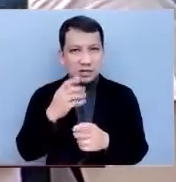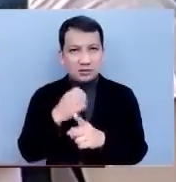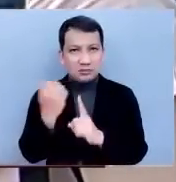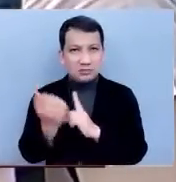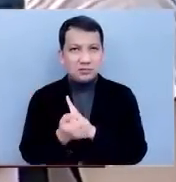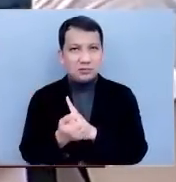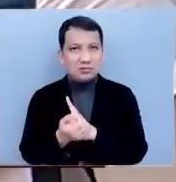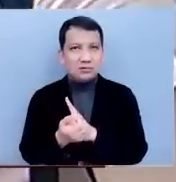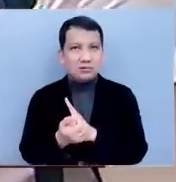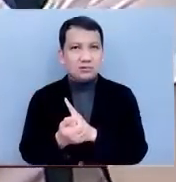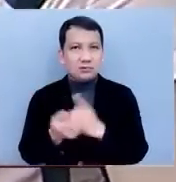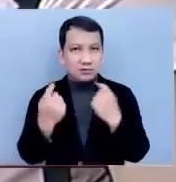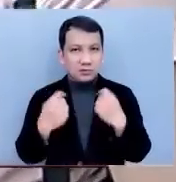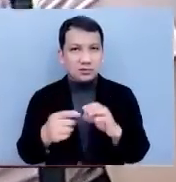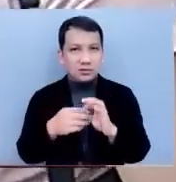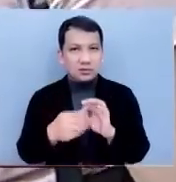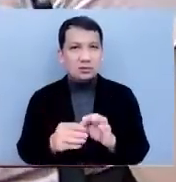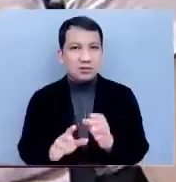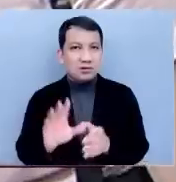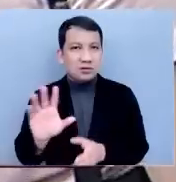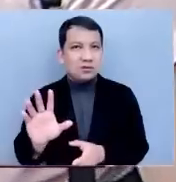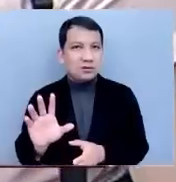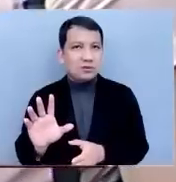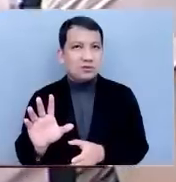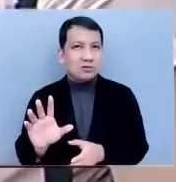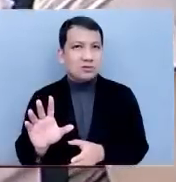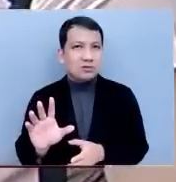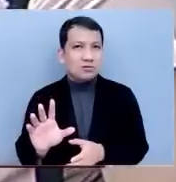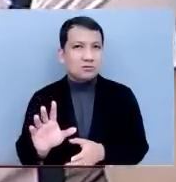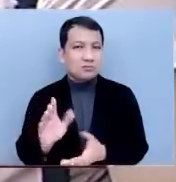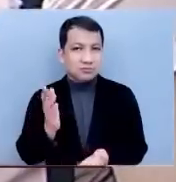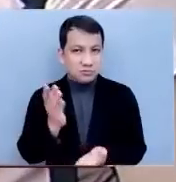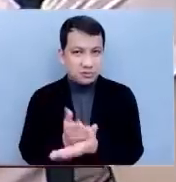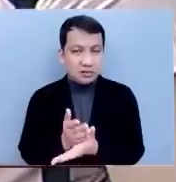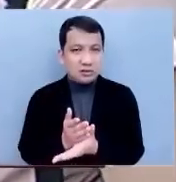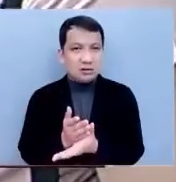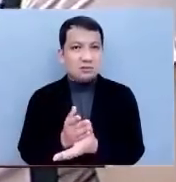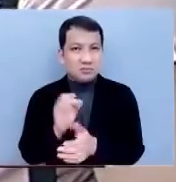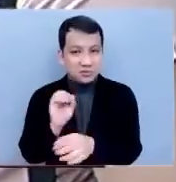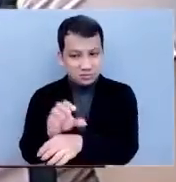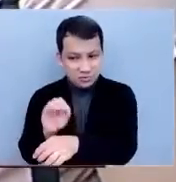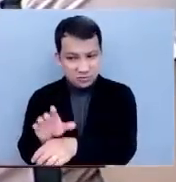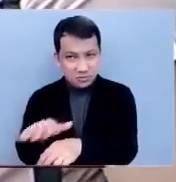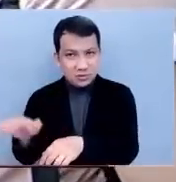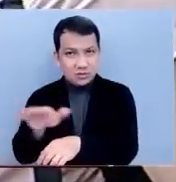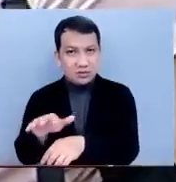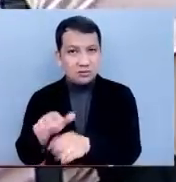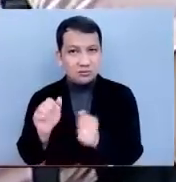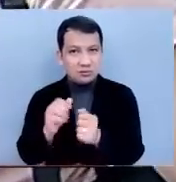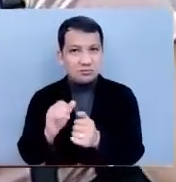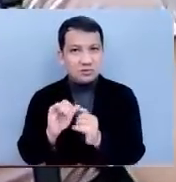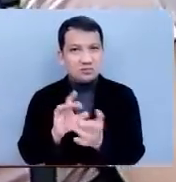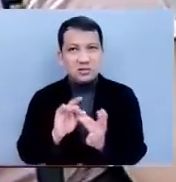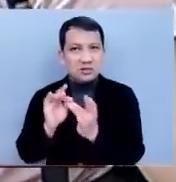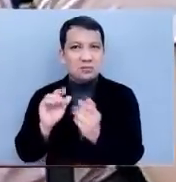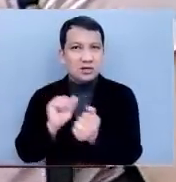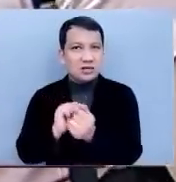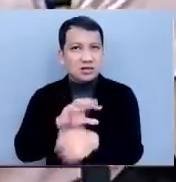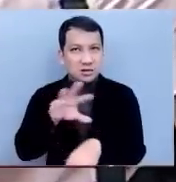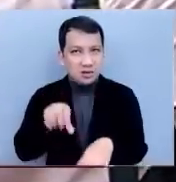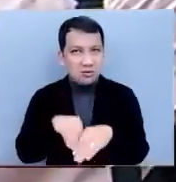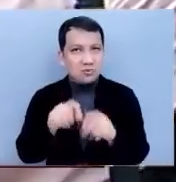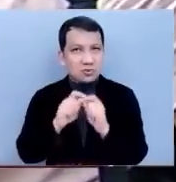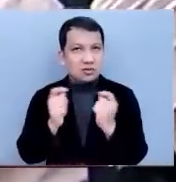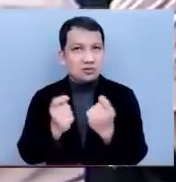we're trying to, yung nga parang bad-mouthing someone. Especially if ka-team mo pa, so parang it creates a